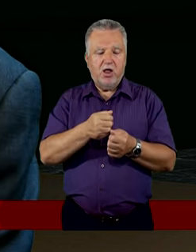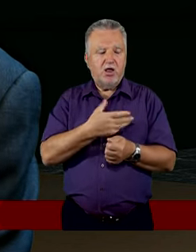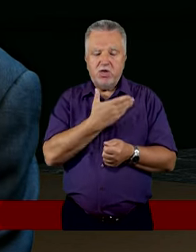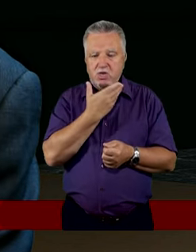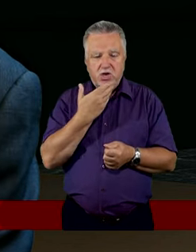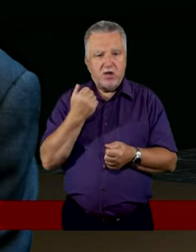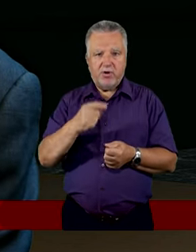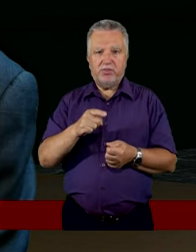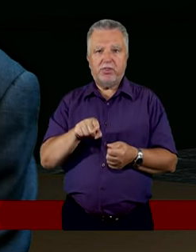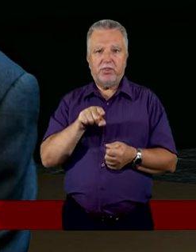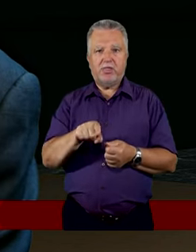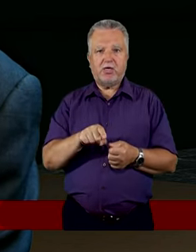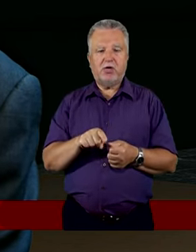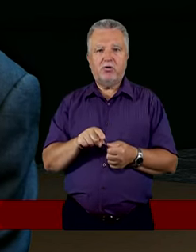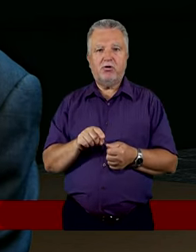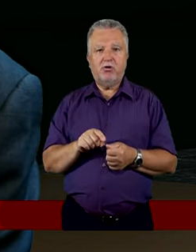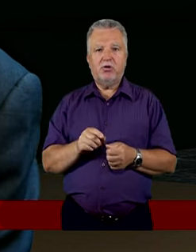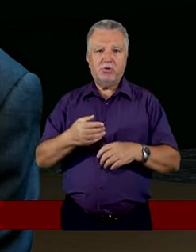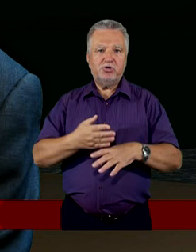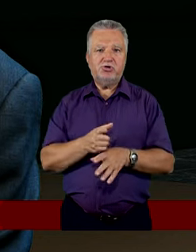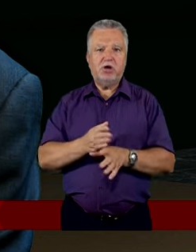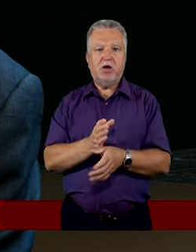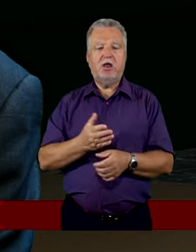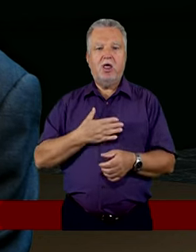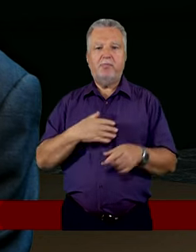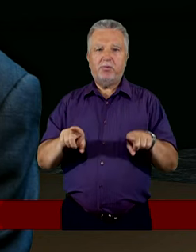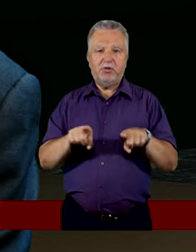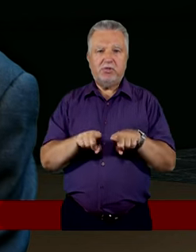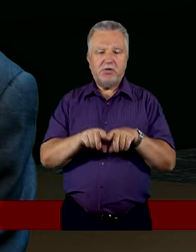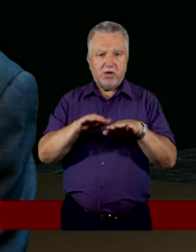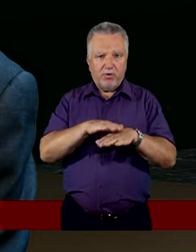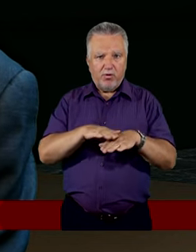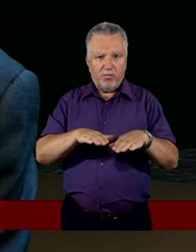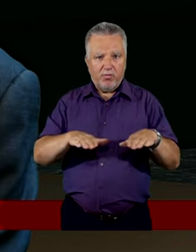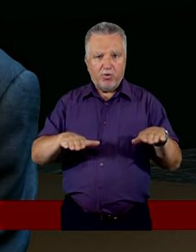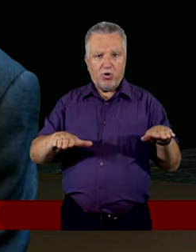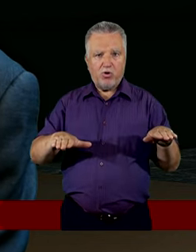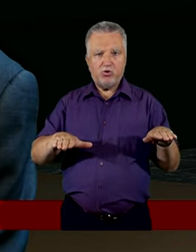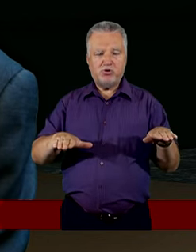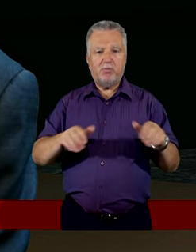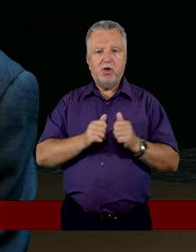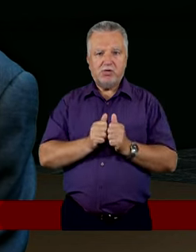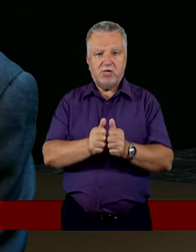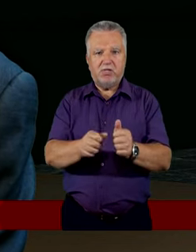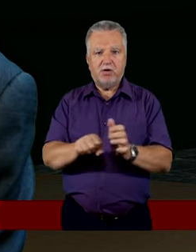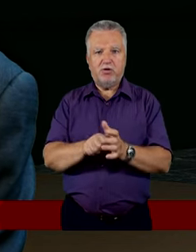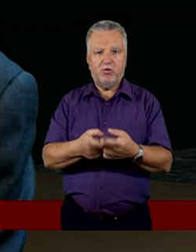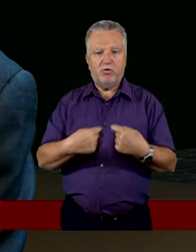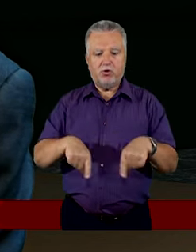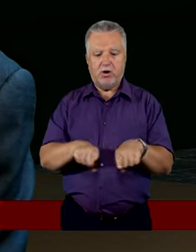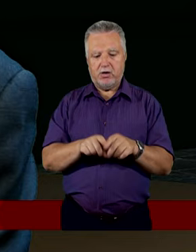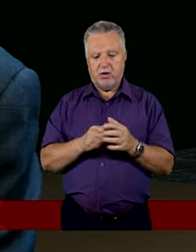I nie ma takiej właśnie klasyfikacji, kto jest lepszy, kto jest gorszy. Mamy tą samą płaszczyznę, to samo zadanie do